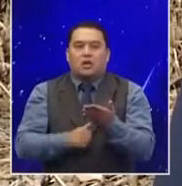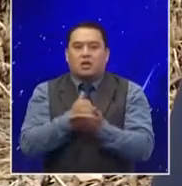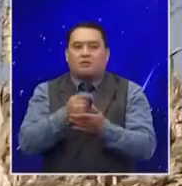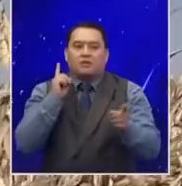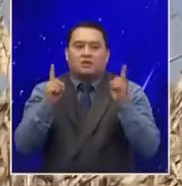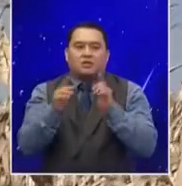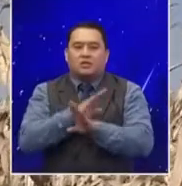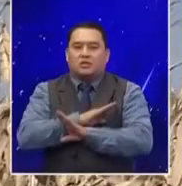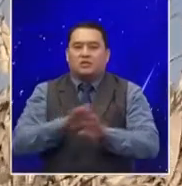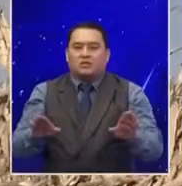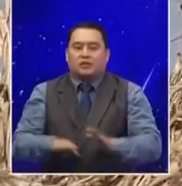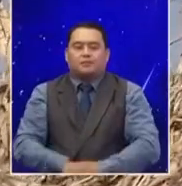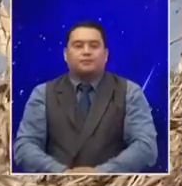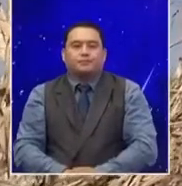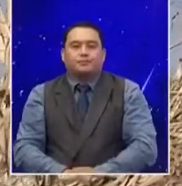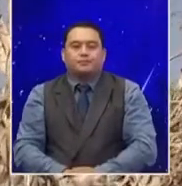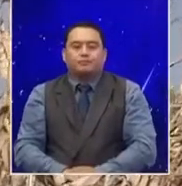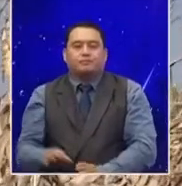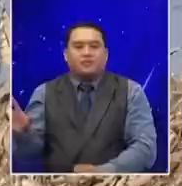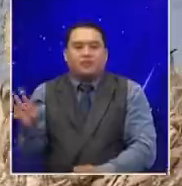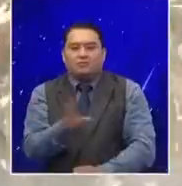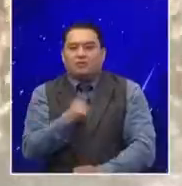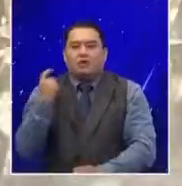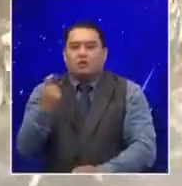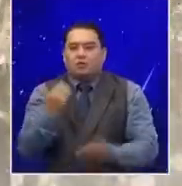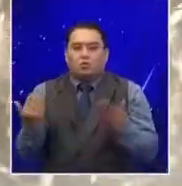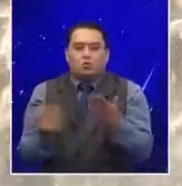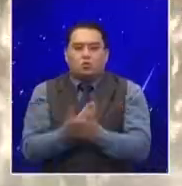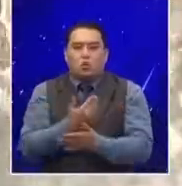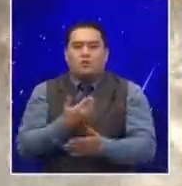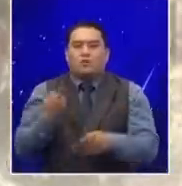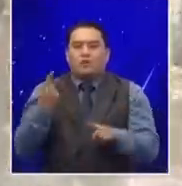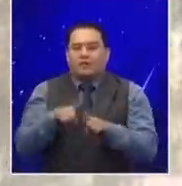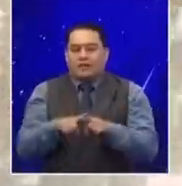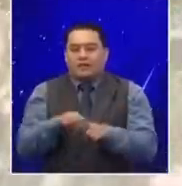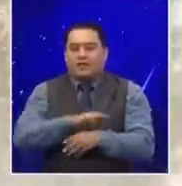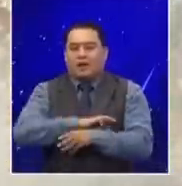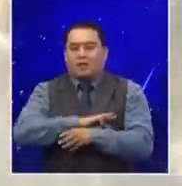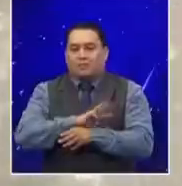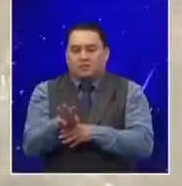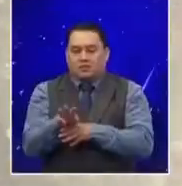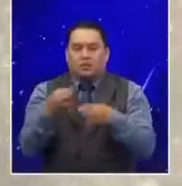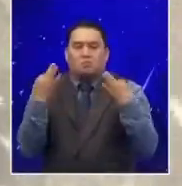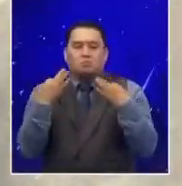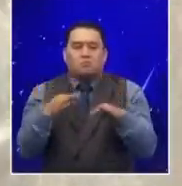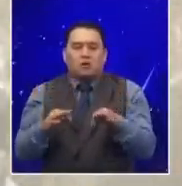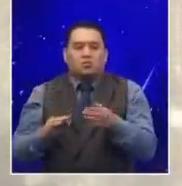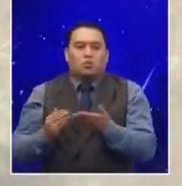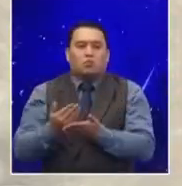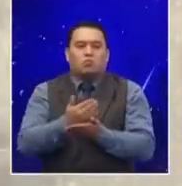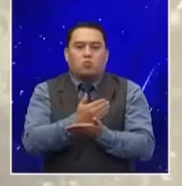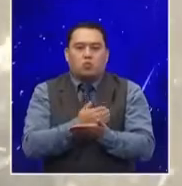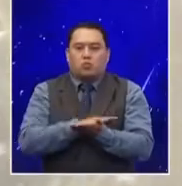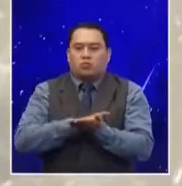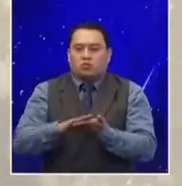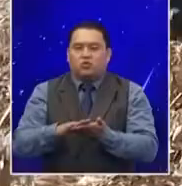лениться. Все хозяйства обеспечены современной техникой. Это намного облегчает труд сельхозников и позволяет сразу с поля отгрузить